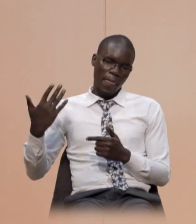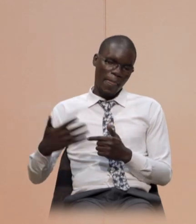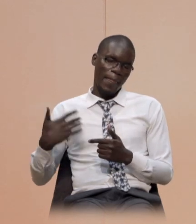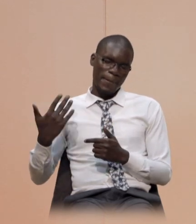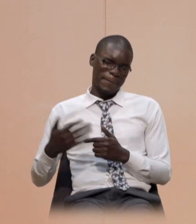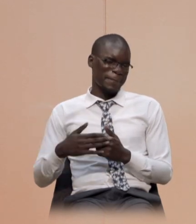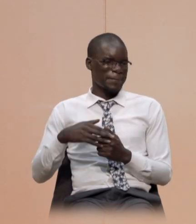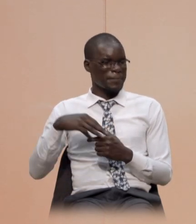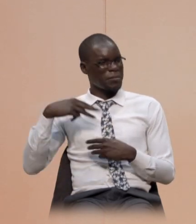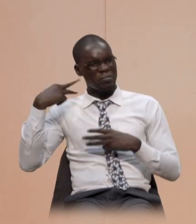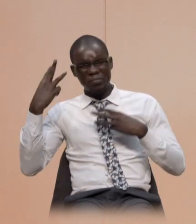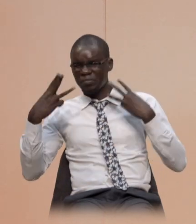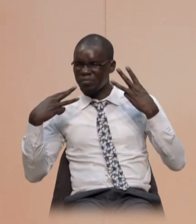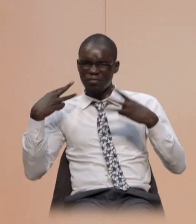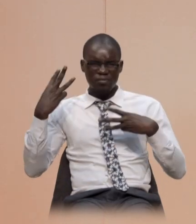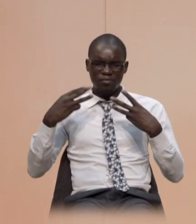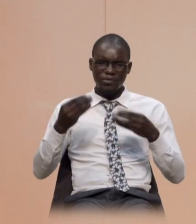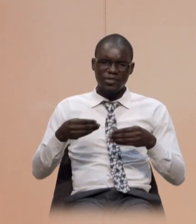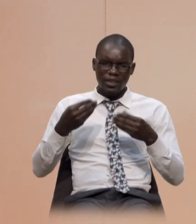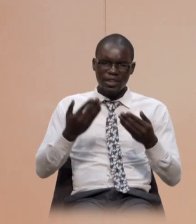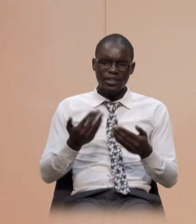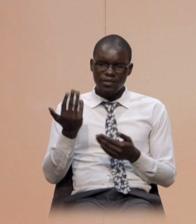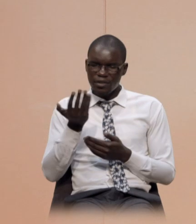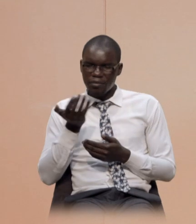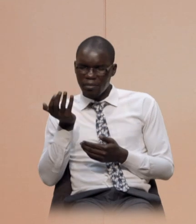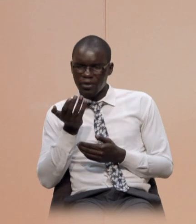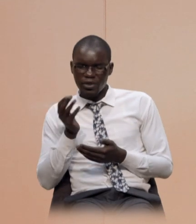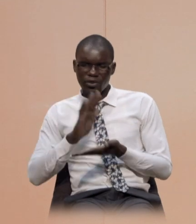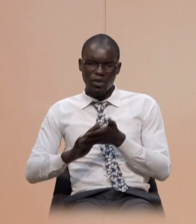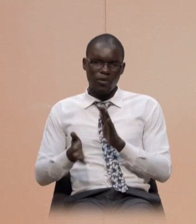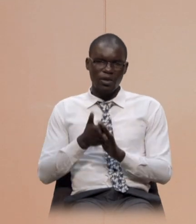alishindwa. Aliwapatia uji bila mkate.